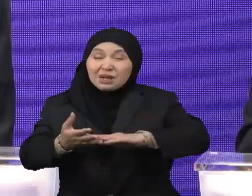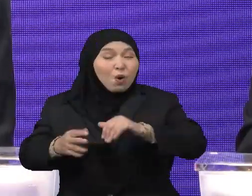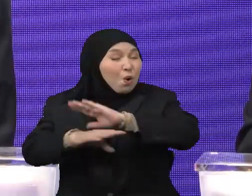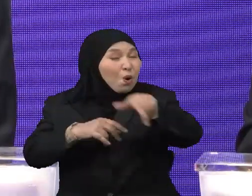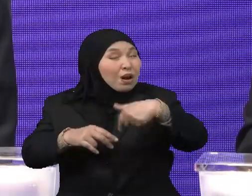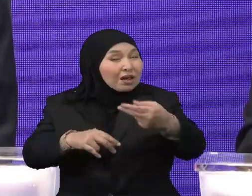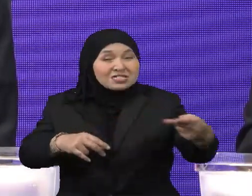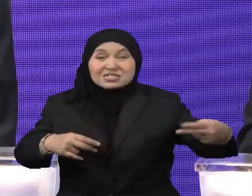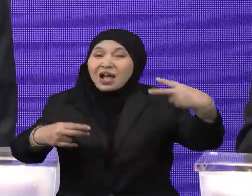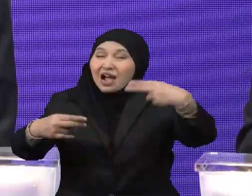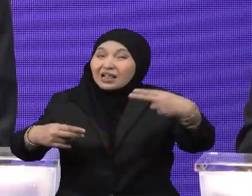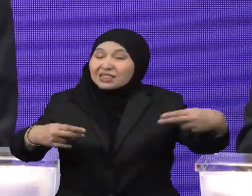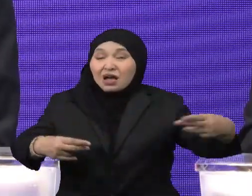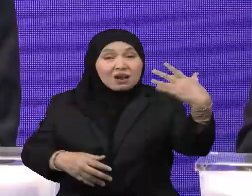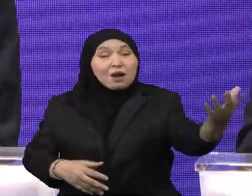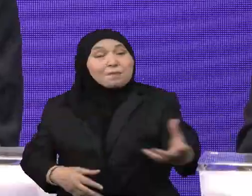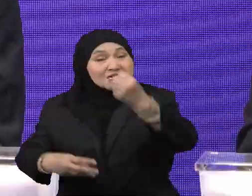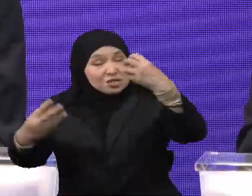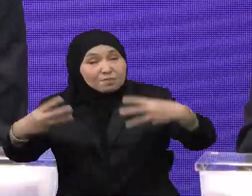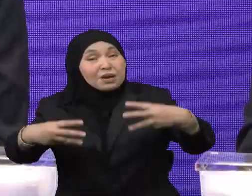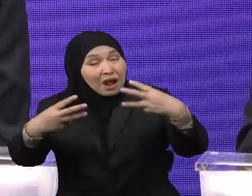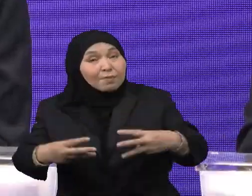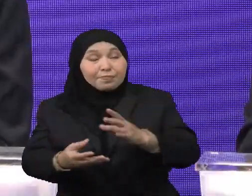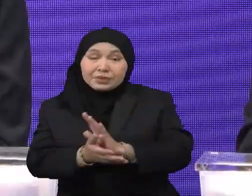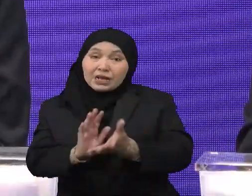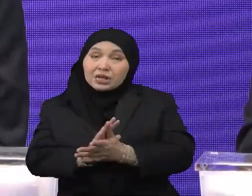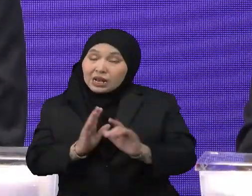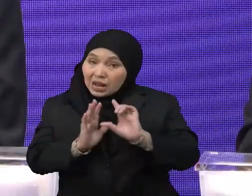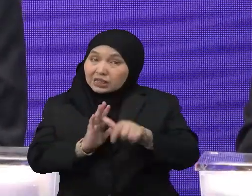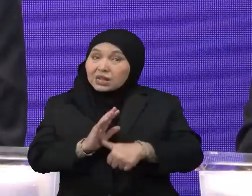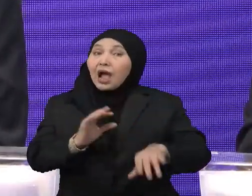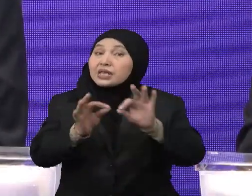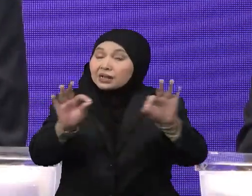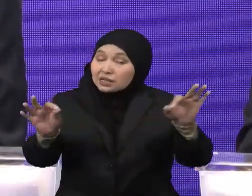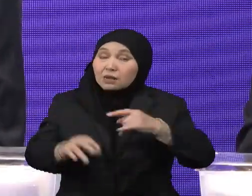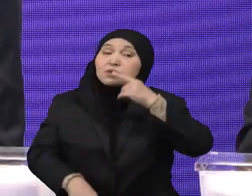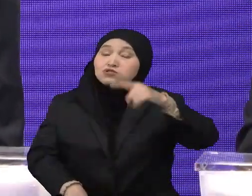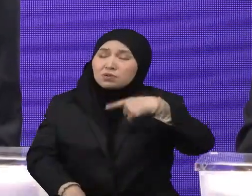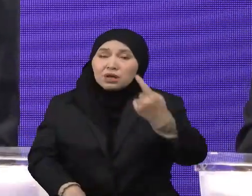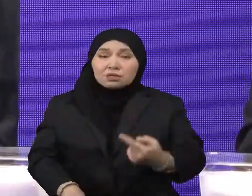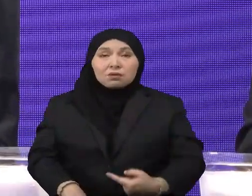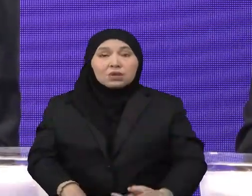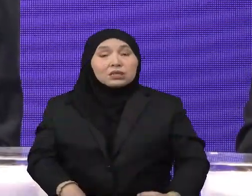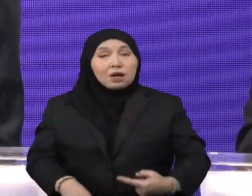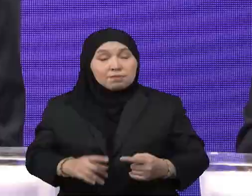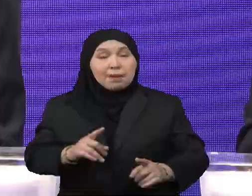rampasan perang dan kemudian Ayah ini menyebut seolah-olah tak mengerti balik bagi mereka yang